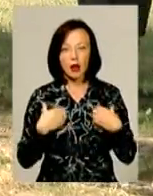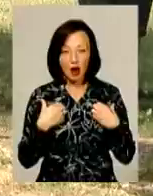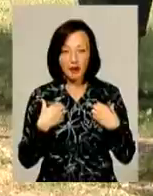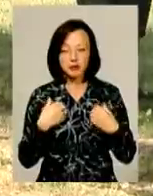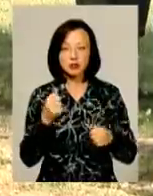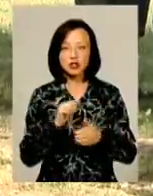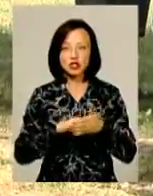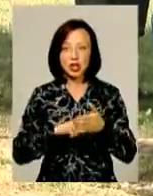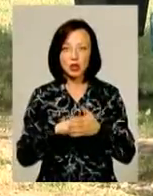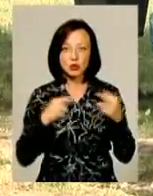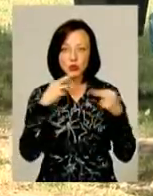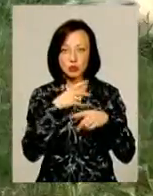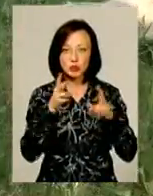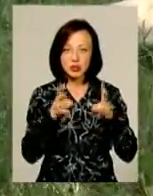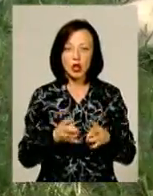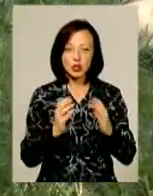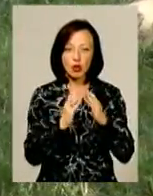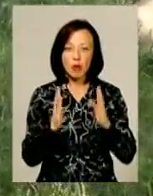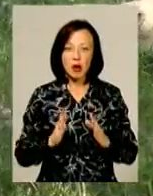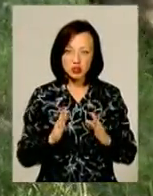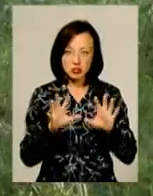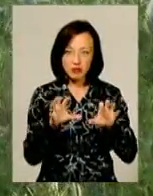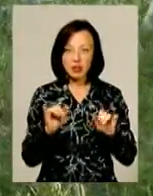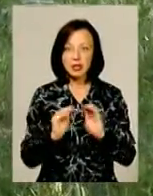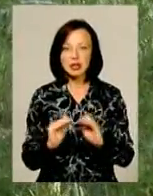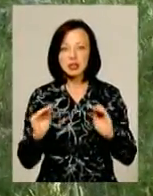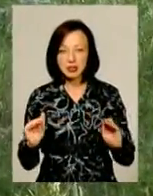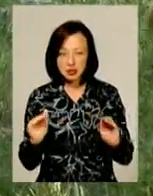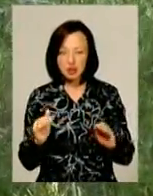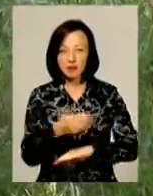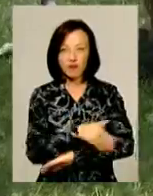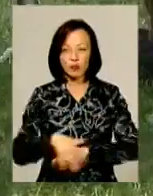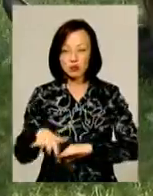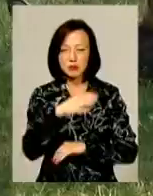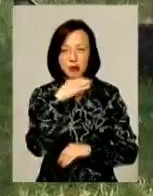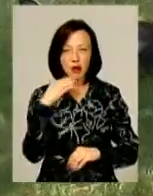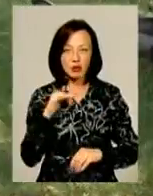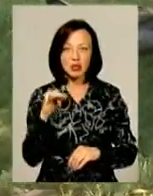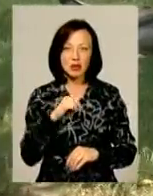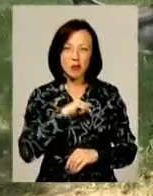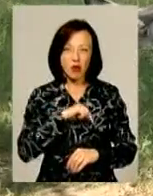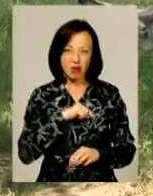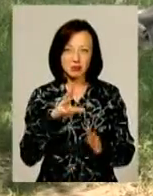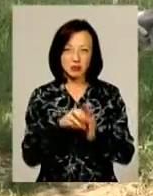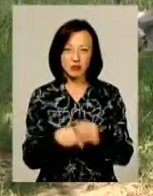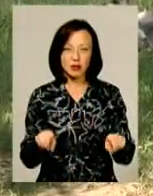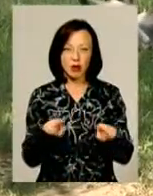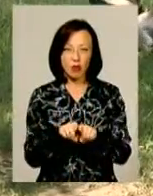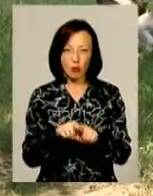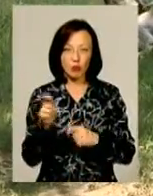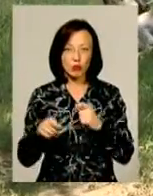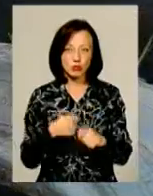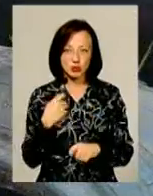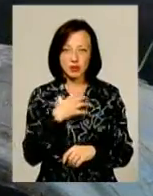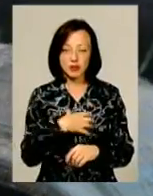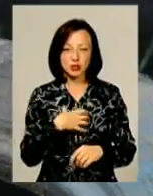через отруту можуть постраждати і домашні чотирилапі, і діти, яких, до слова, у дворі чимало. Та й моральна складова такого безчинства не менш